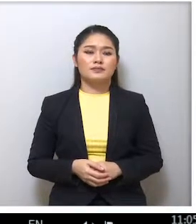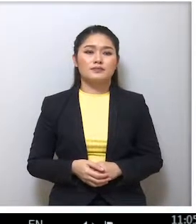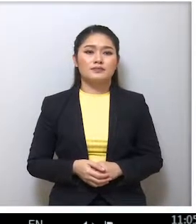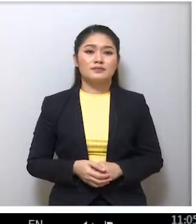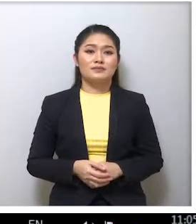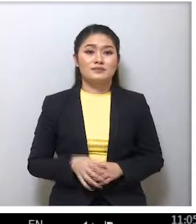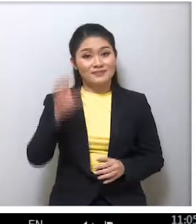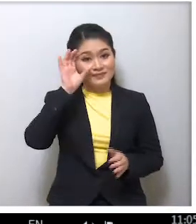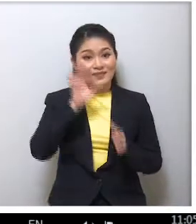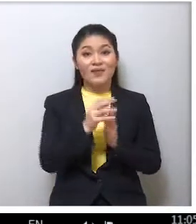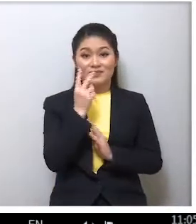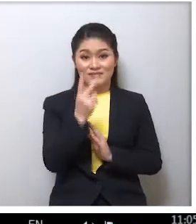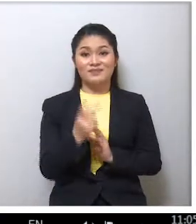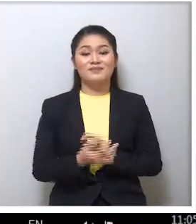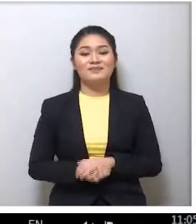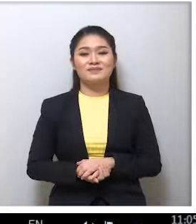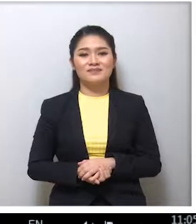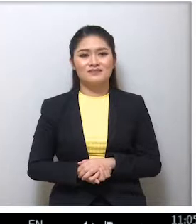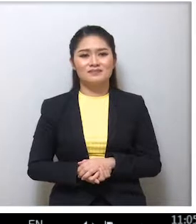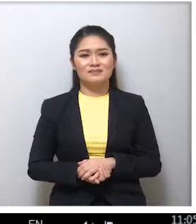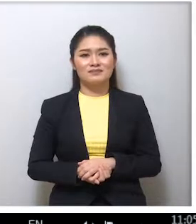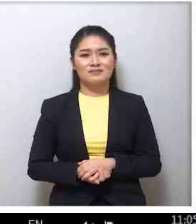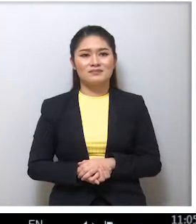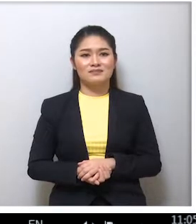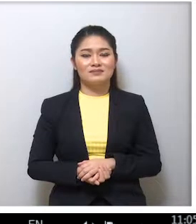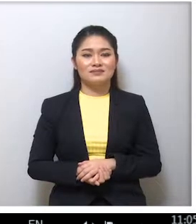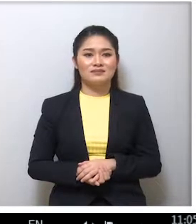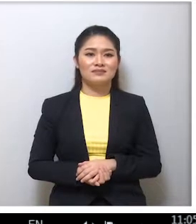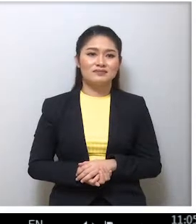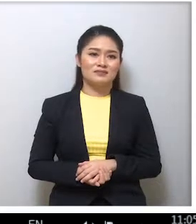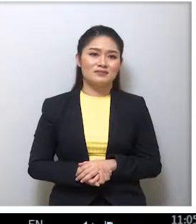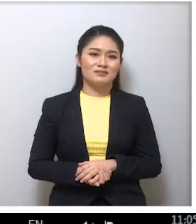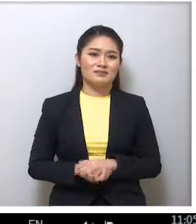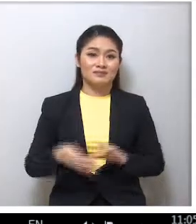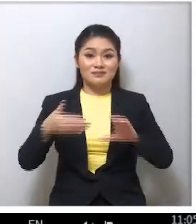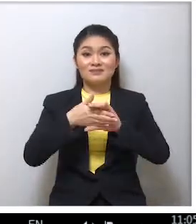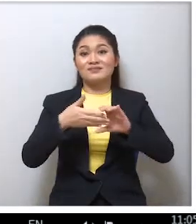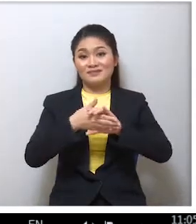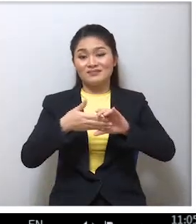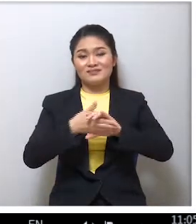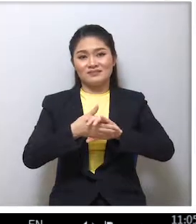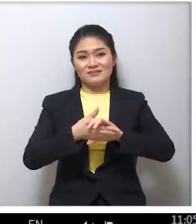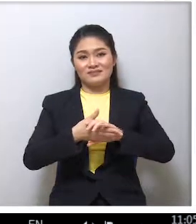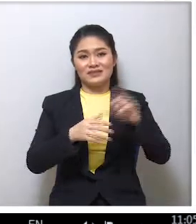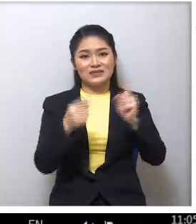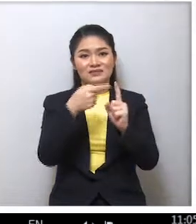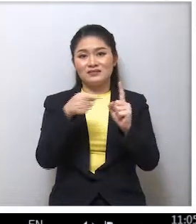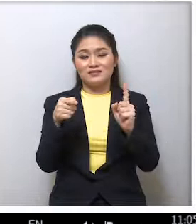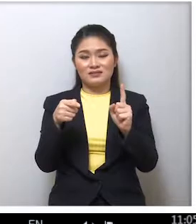จะเห็นว่าเห็นไหมครับเขาให้มาเป็นไฟล์จาก